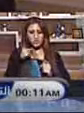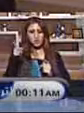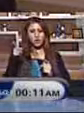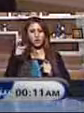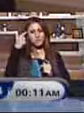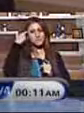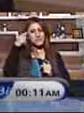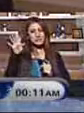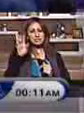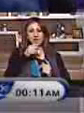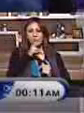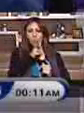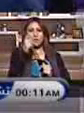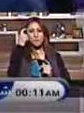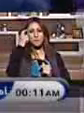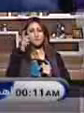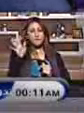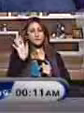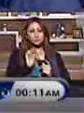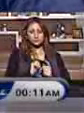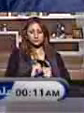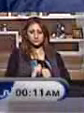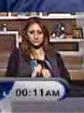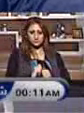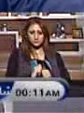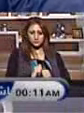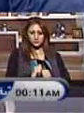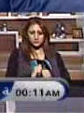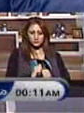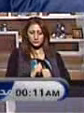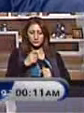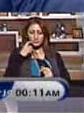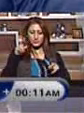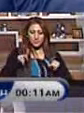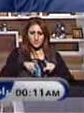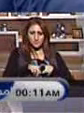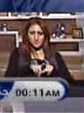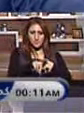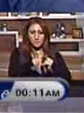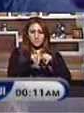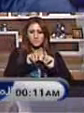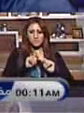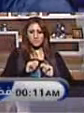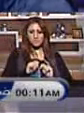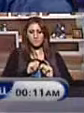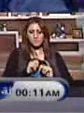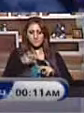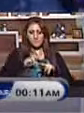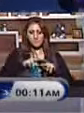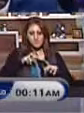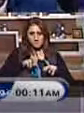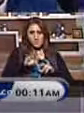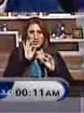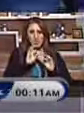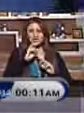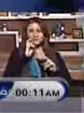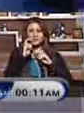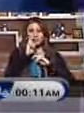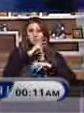شاء بس وه وهما في طريقهما الى سقيفه بن ساعده ما لازم لازم نرتقي